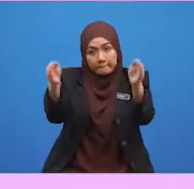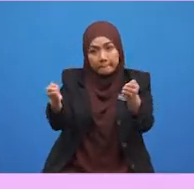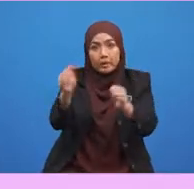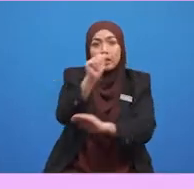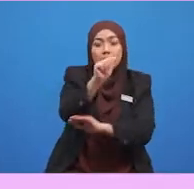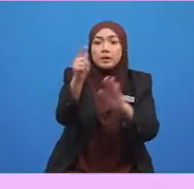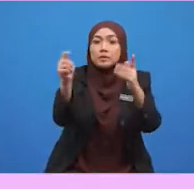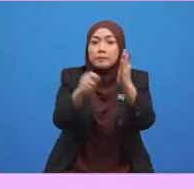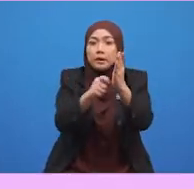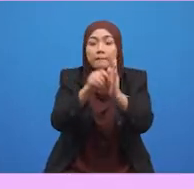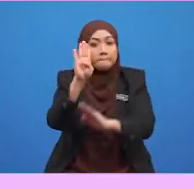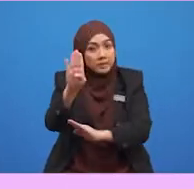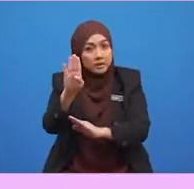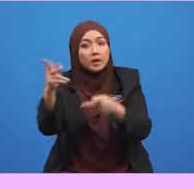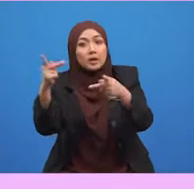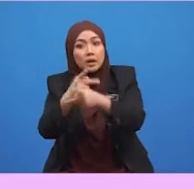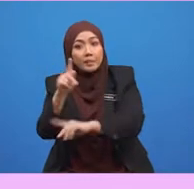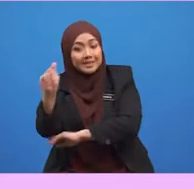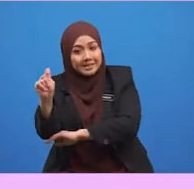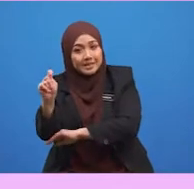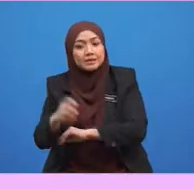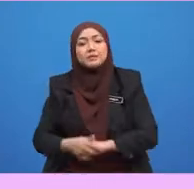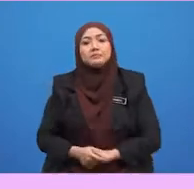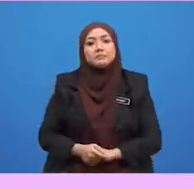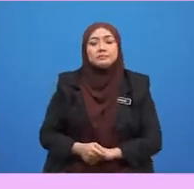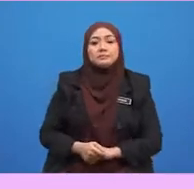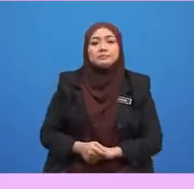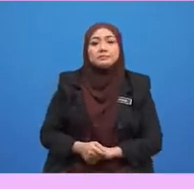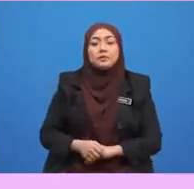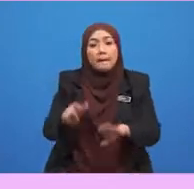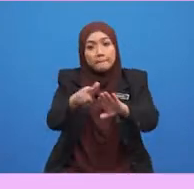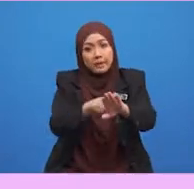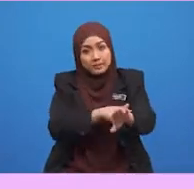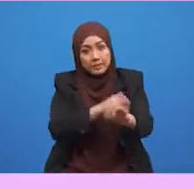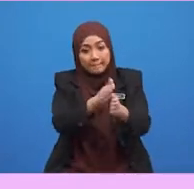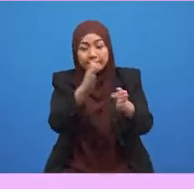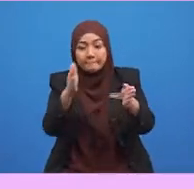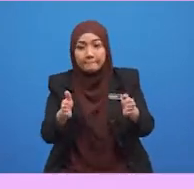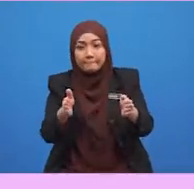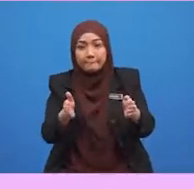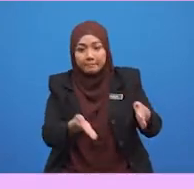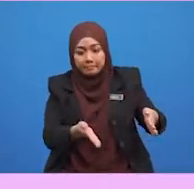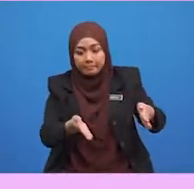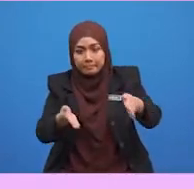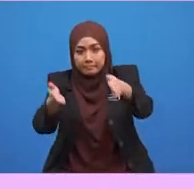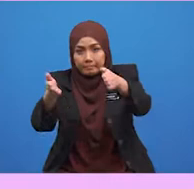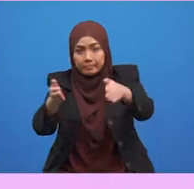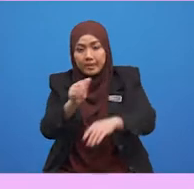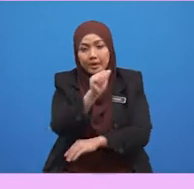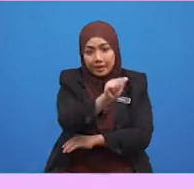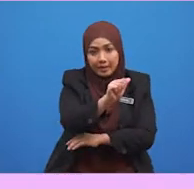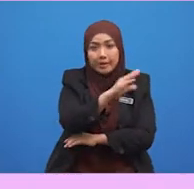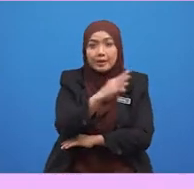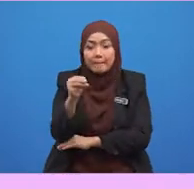kurungan A tambah B darab T di mana panjang sisi selarinya ialah